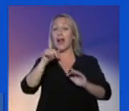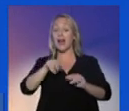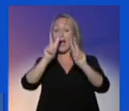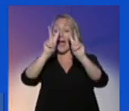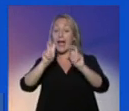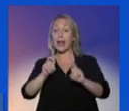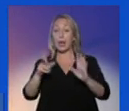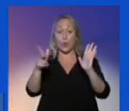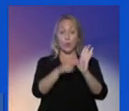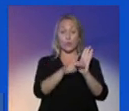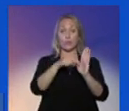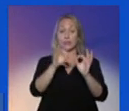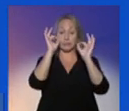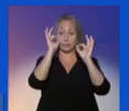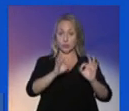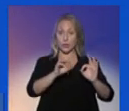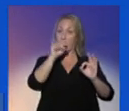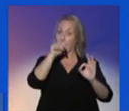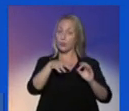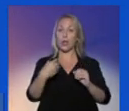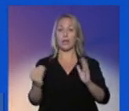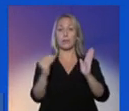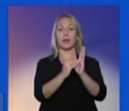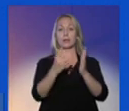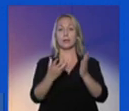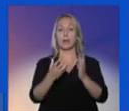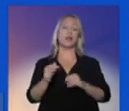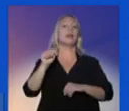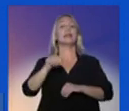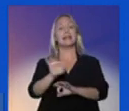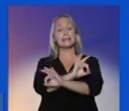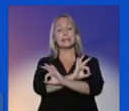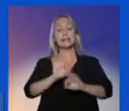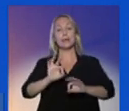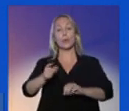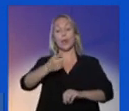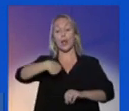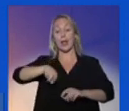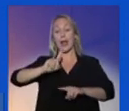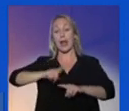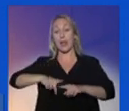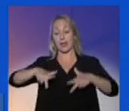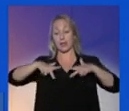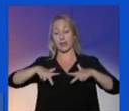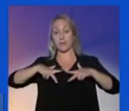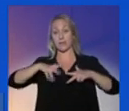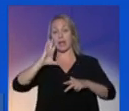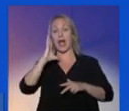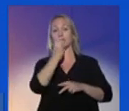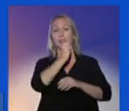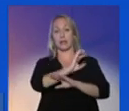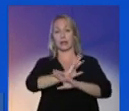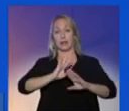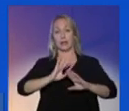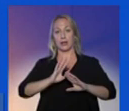της. Και να είστε απολύτως σίγουρος ότι θα είμαστε πάρα πολύ αυστηροί ως προς την εφαρμογή αυτής της